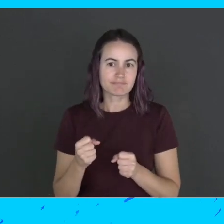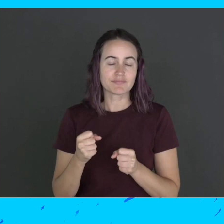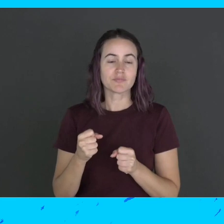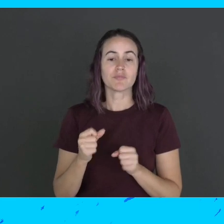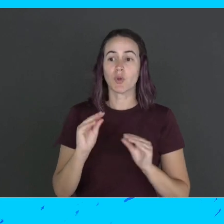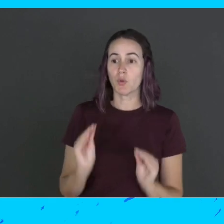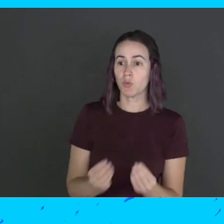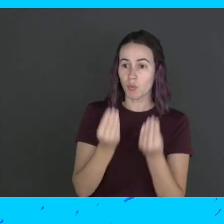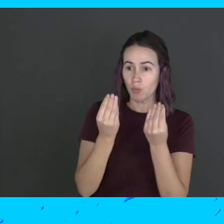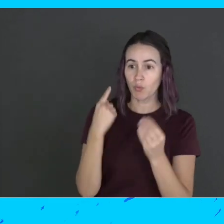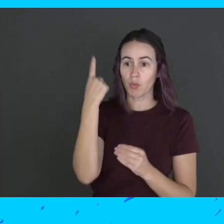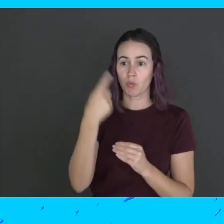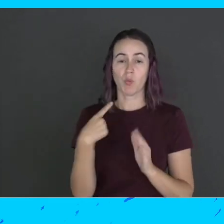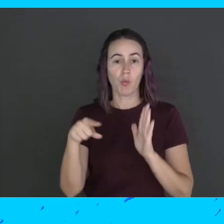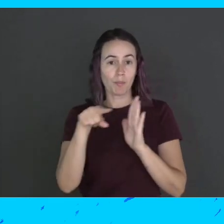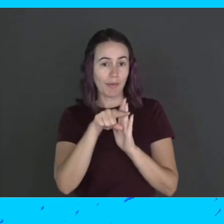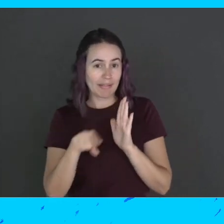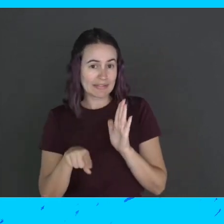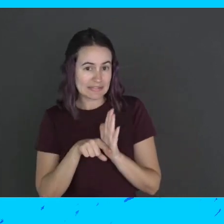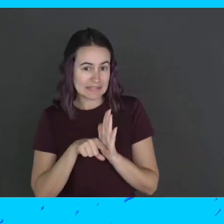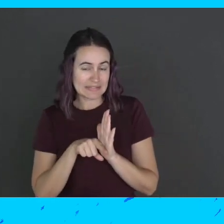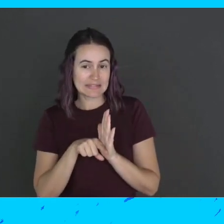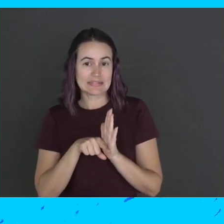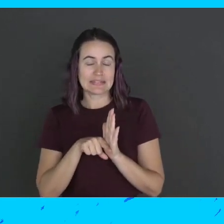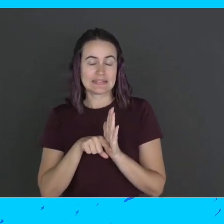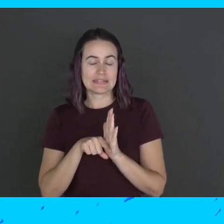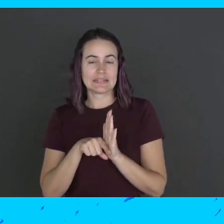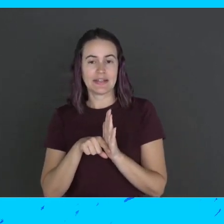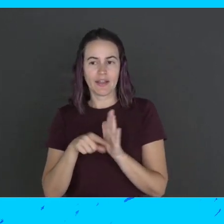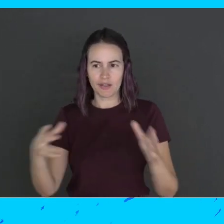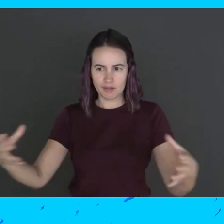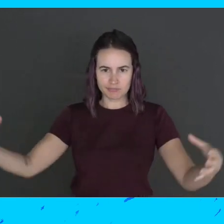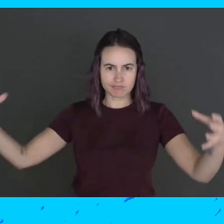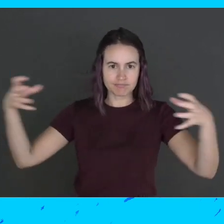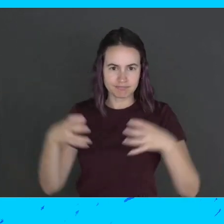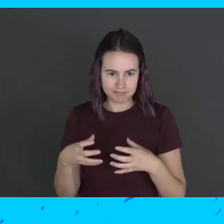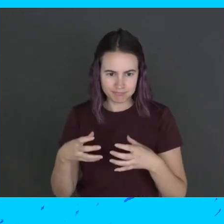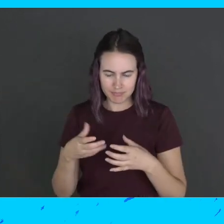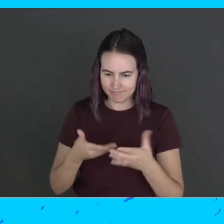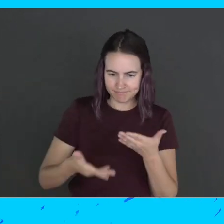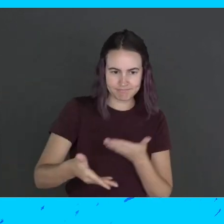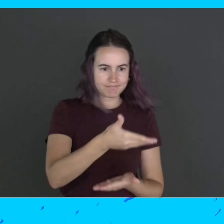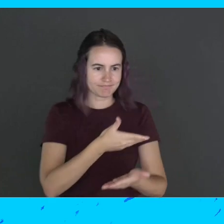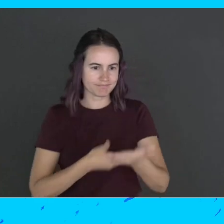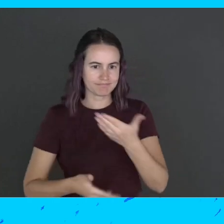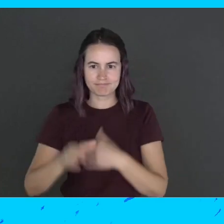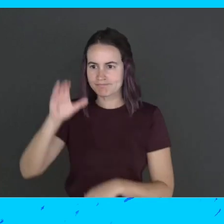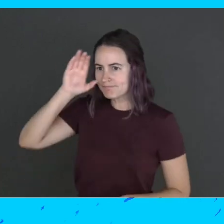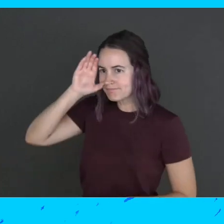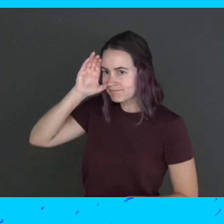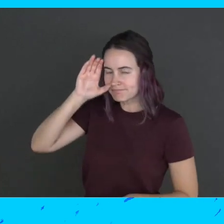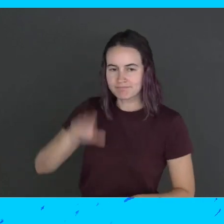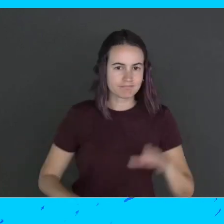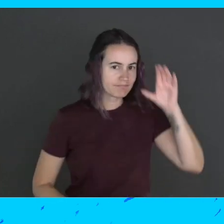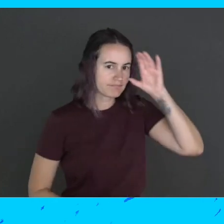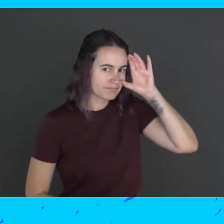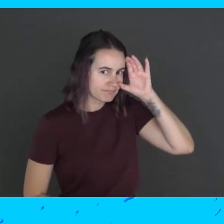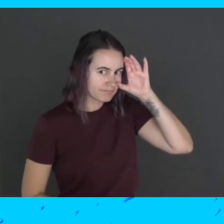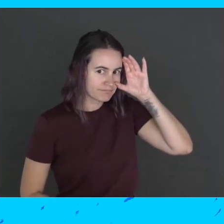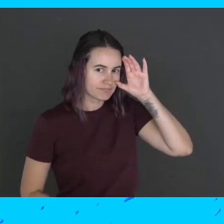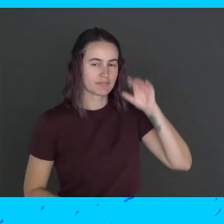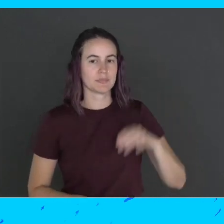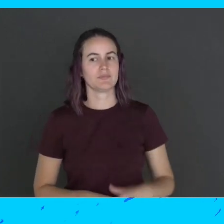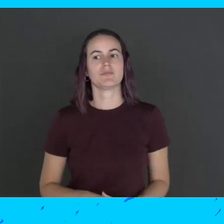personnes. Donc, ce que nous essayons de faire, c'est de divulguer. Nous